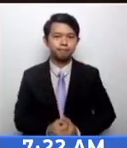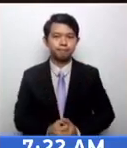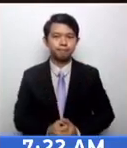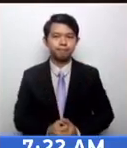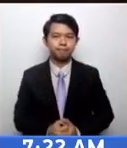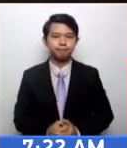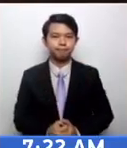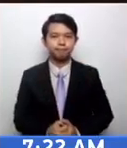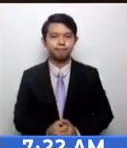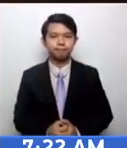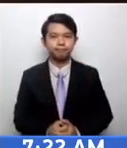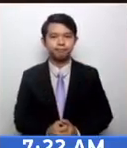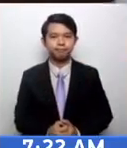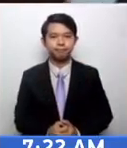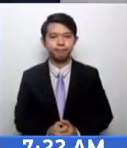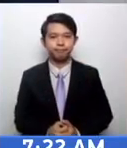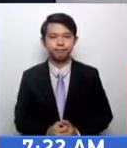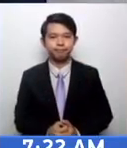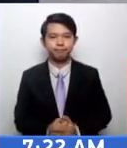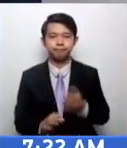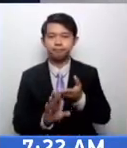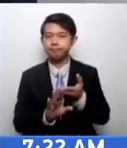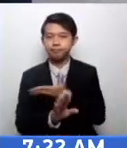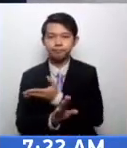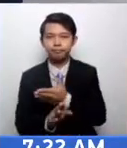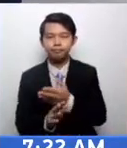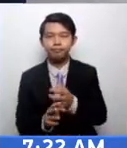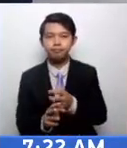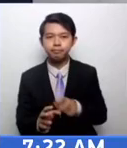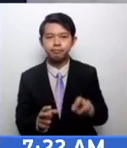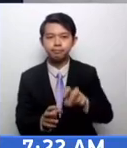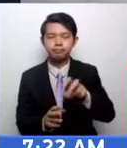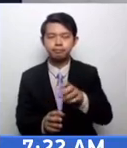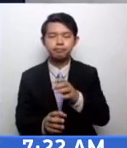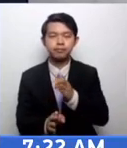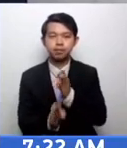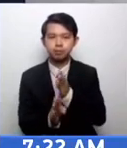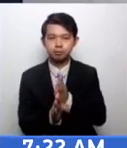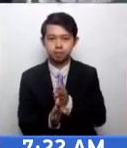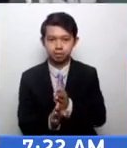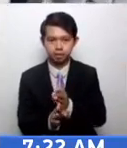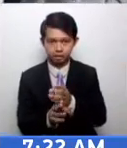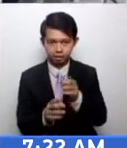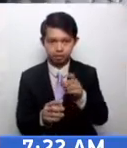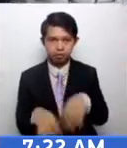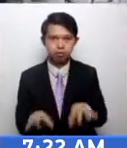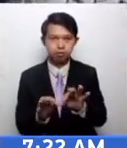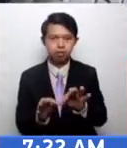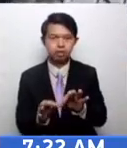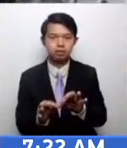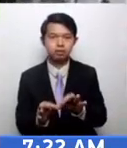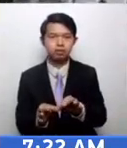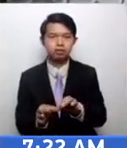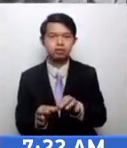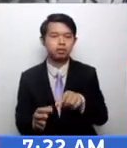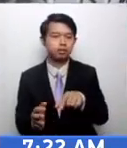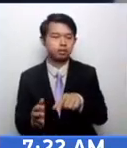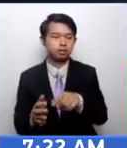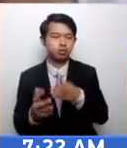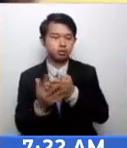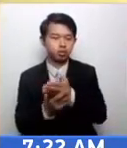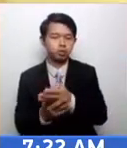Bago makabiyahe ang mga bus sa EDSA Busway, kinakailangan na muna sila dumaan sa satellite booth ng MMDA sa Monumento o